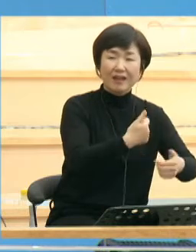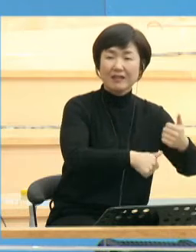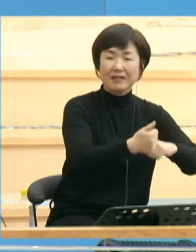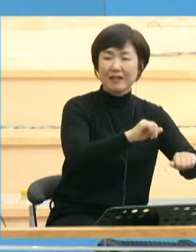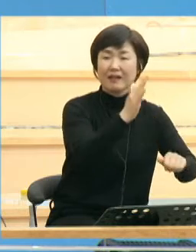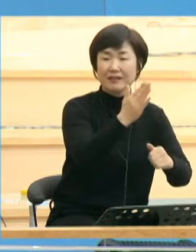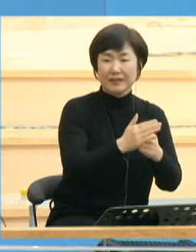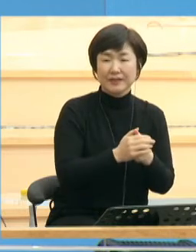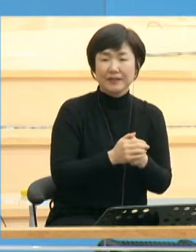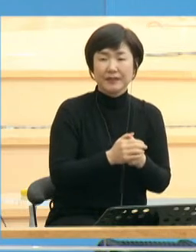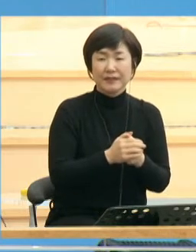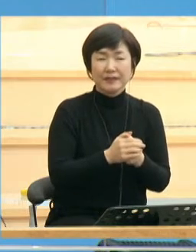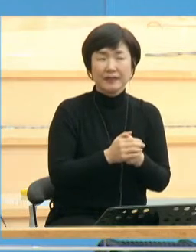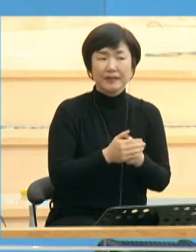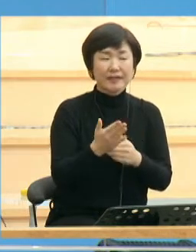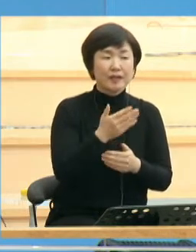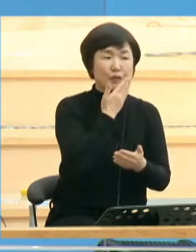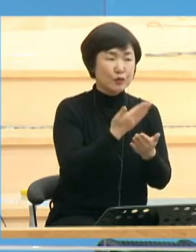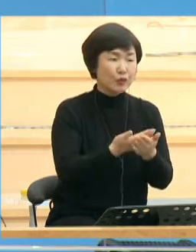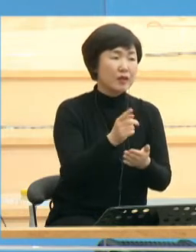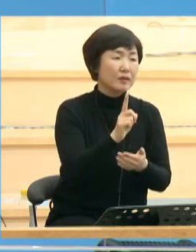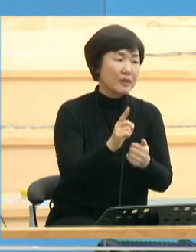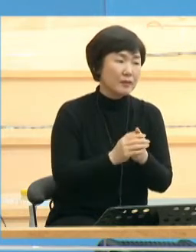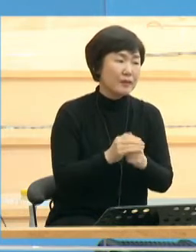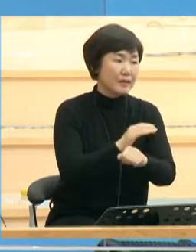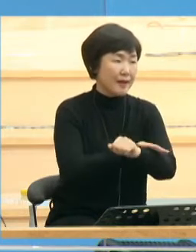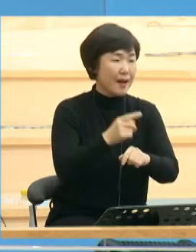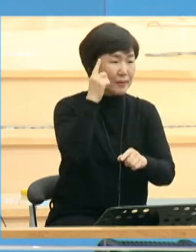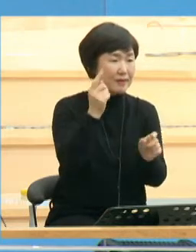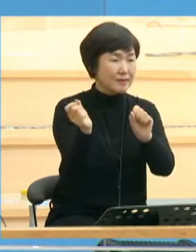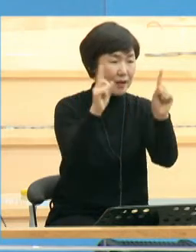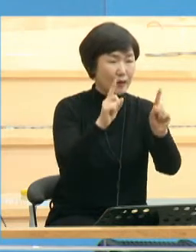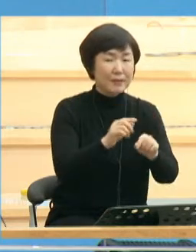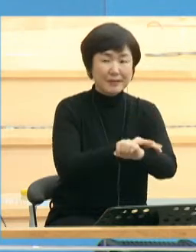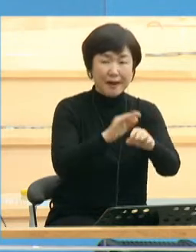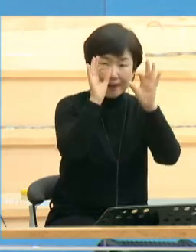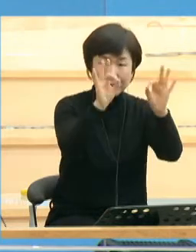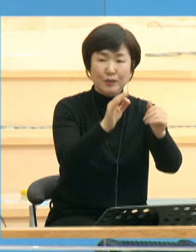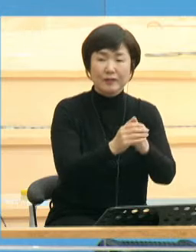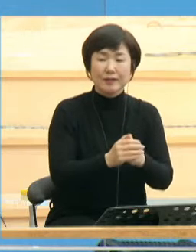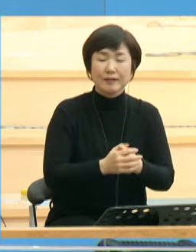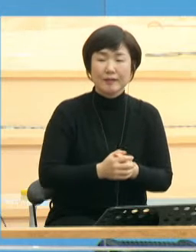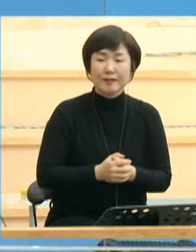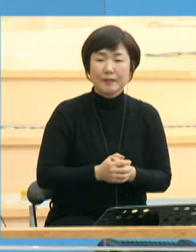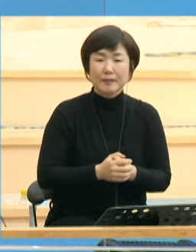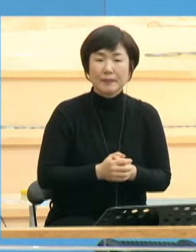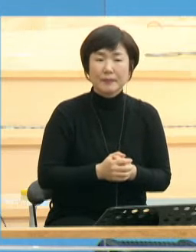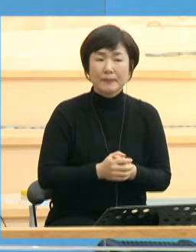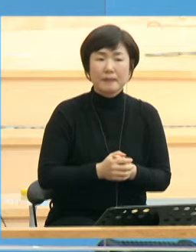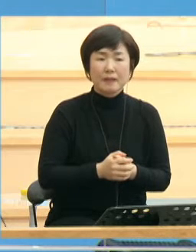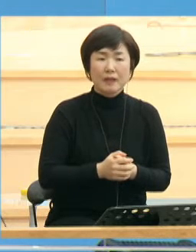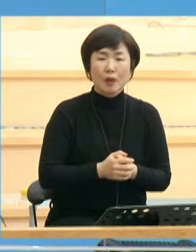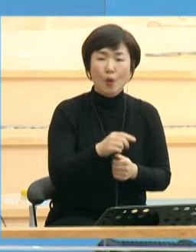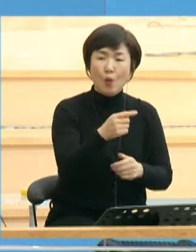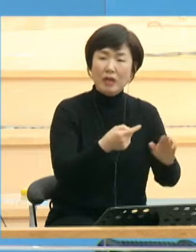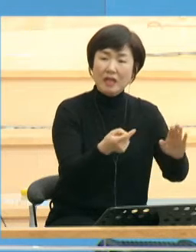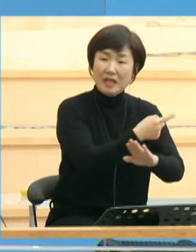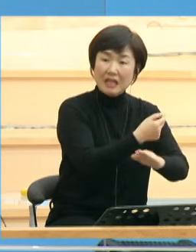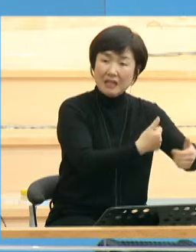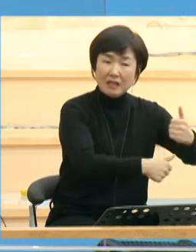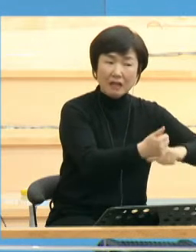중요한 것은 자 여러분 잘 한 정치인 똑바로 차리고 한번 들어보십시오 왜 몰랐을까